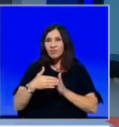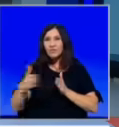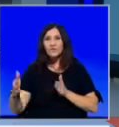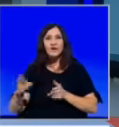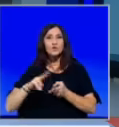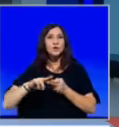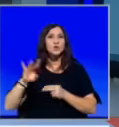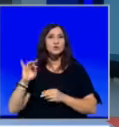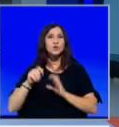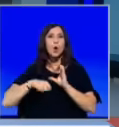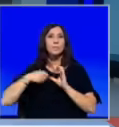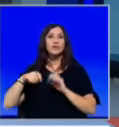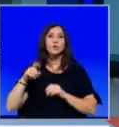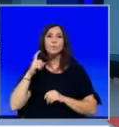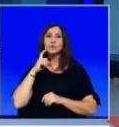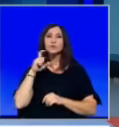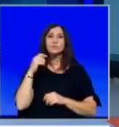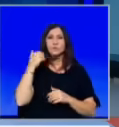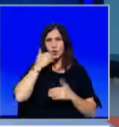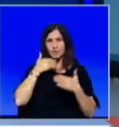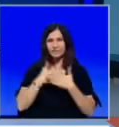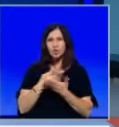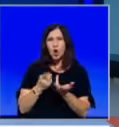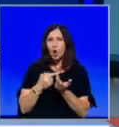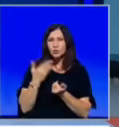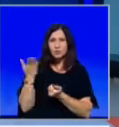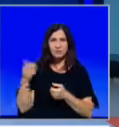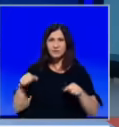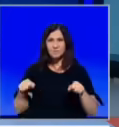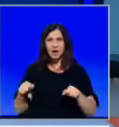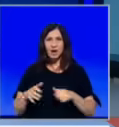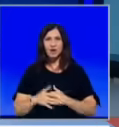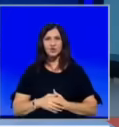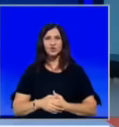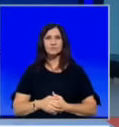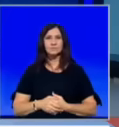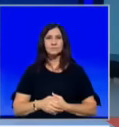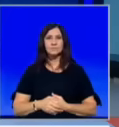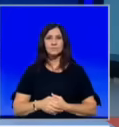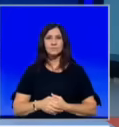Русенова и оператора Борис Тотиров. Добър вечер, Вили. Колко са тези багажи?